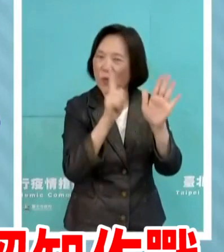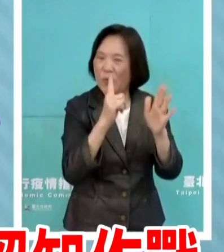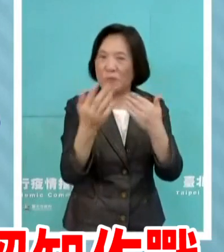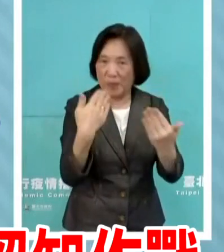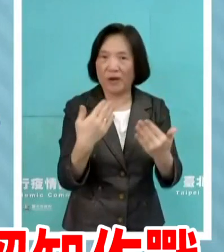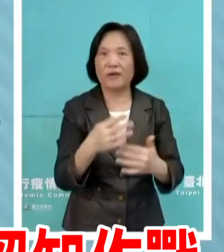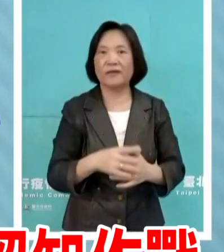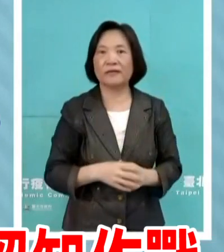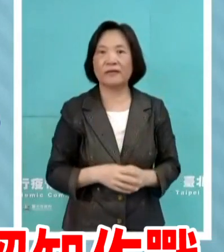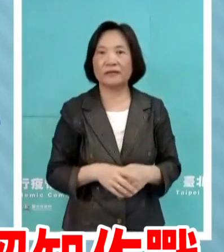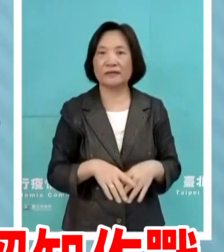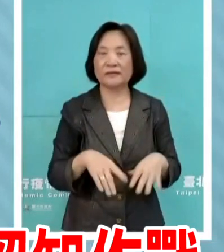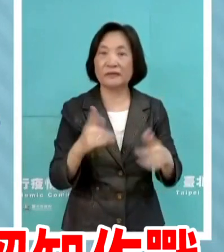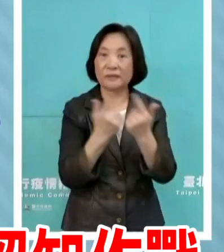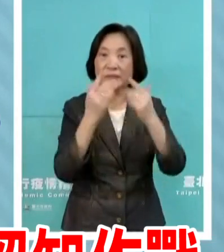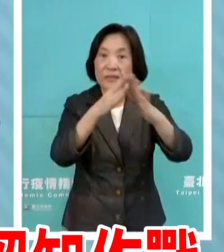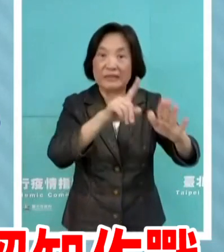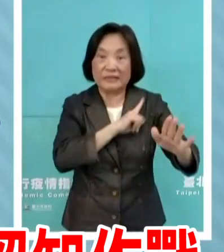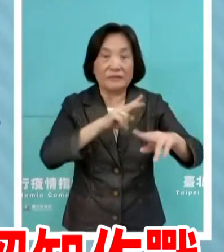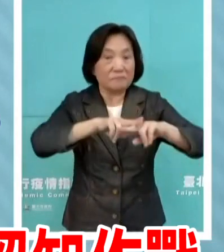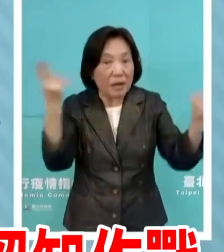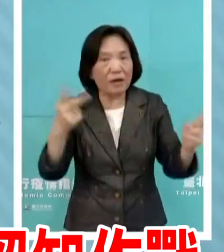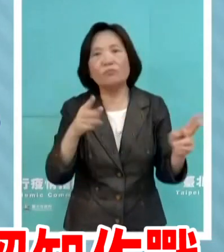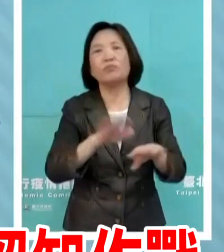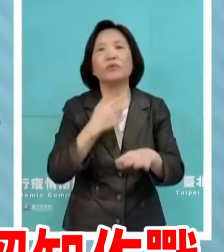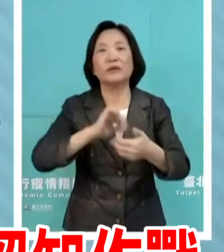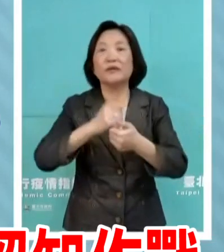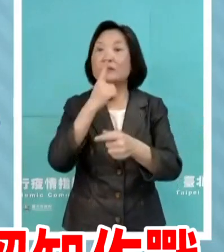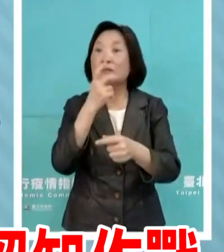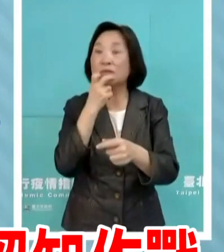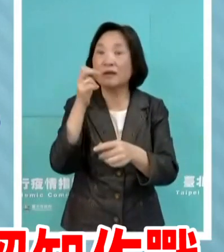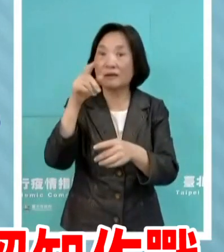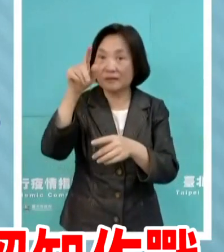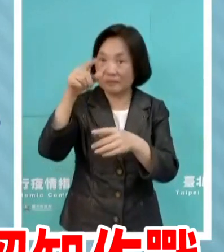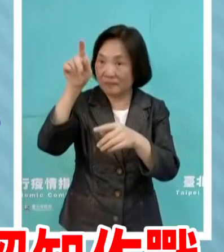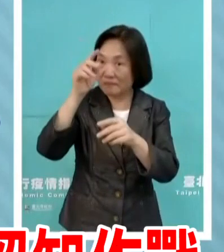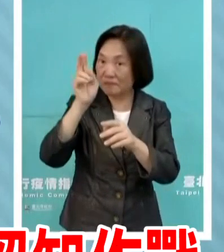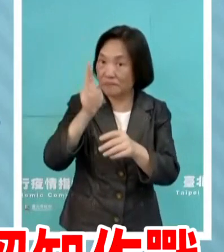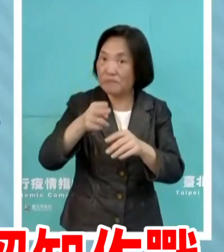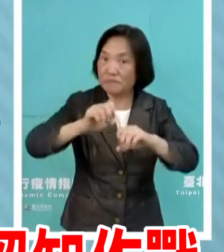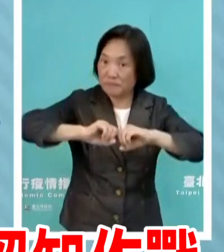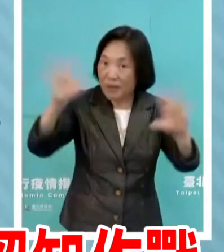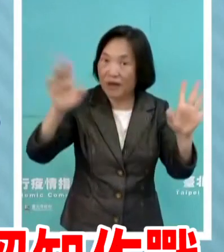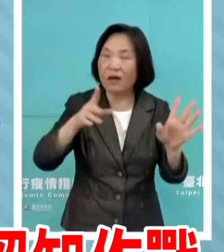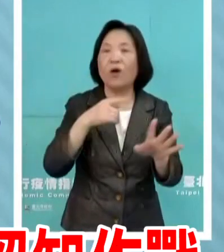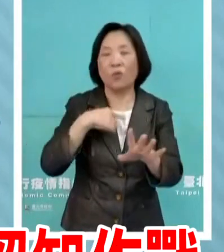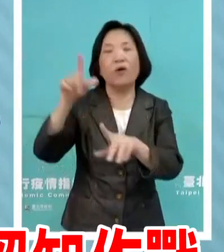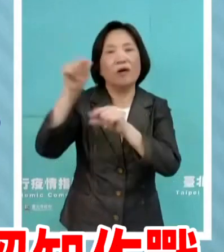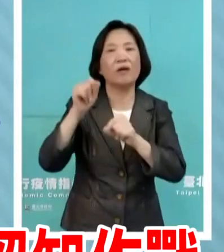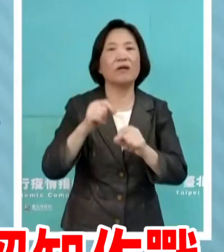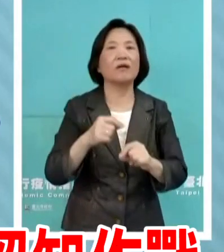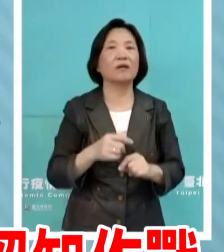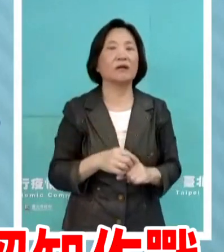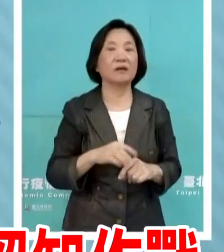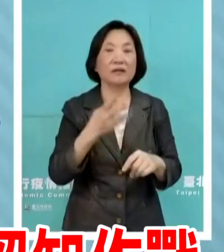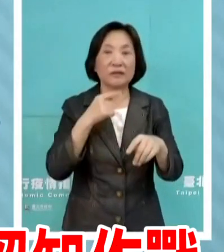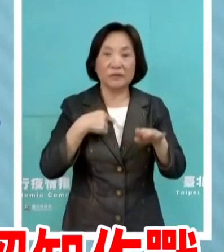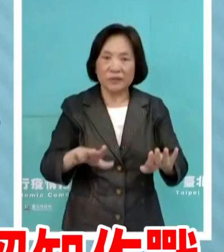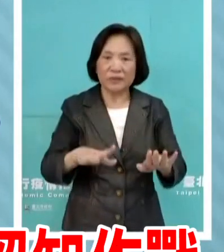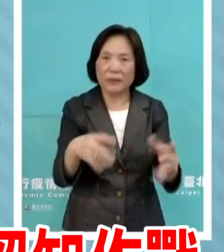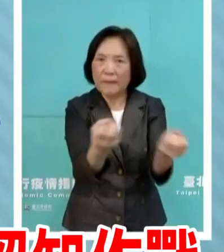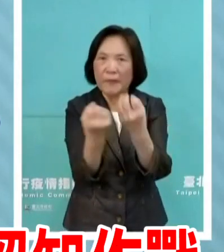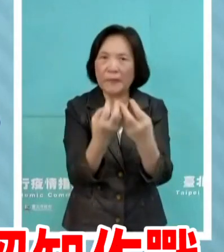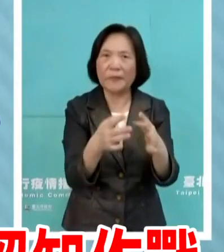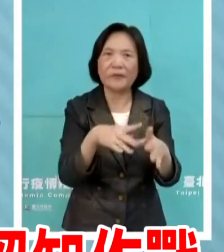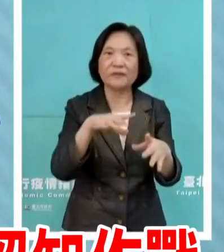非常清楚了。我说台北市不会自己开放八大行业，一定是中央有讲了。只是说我们从过去的这一次的事件当